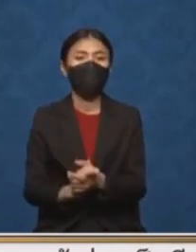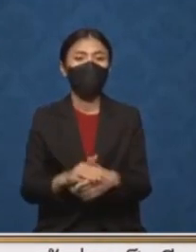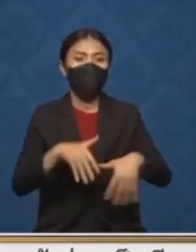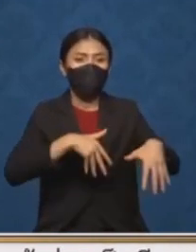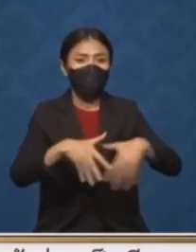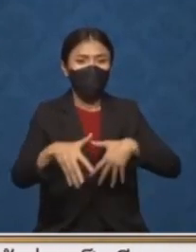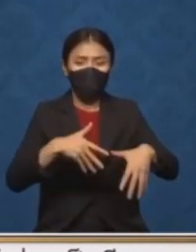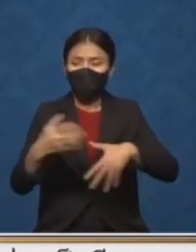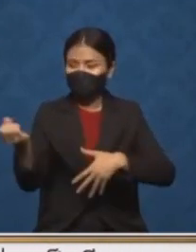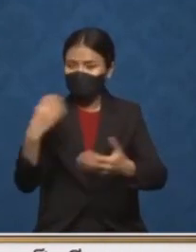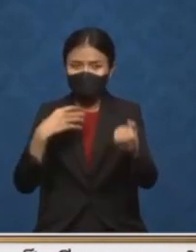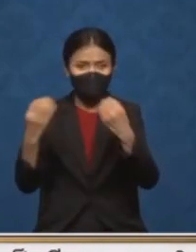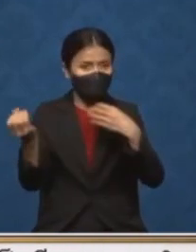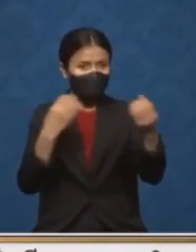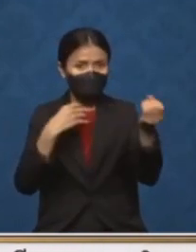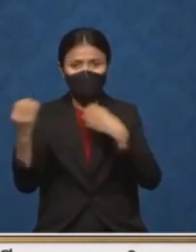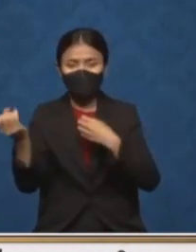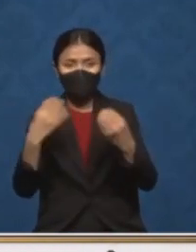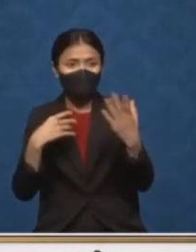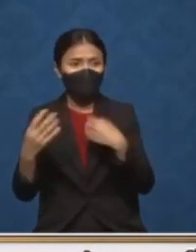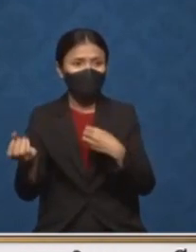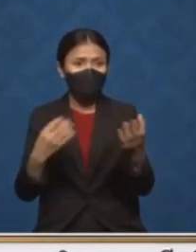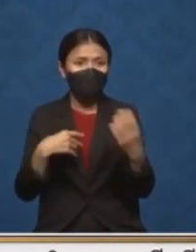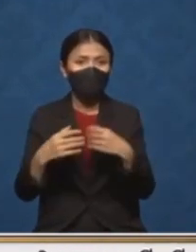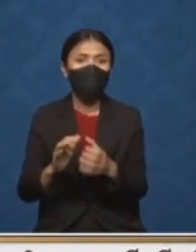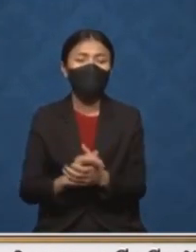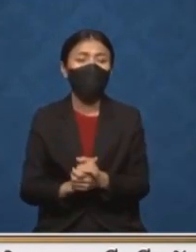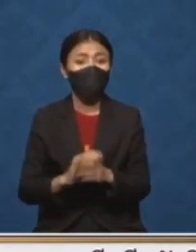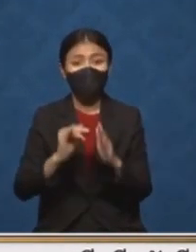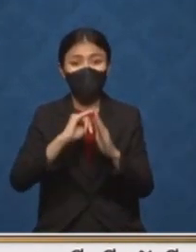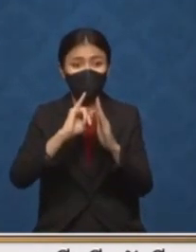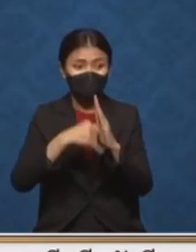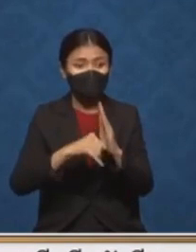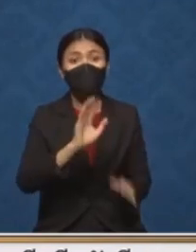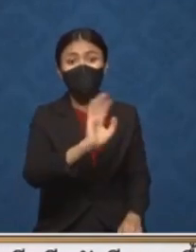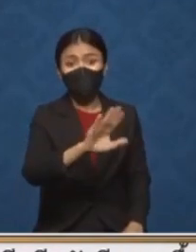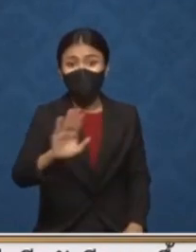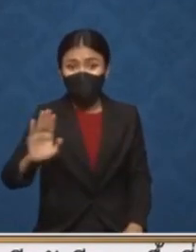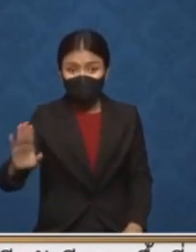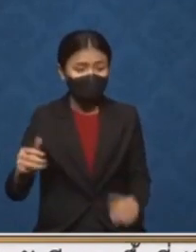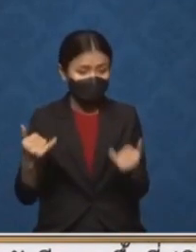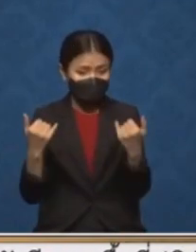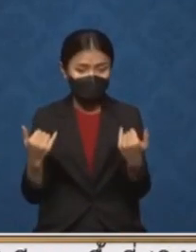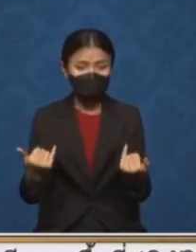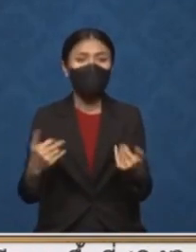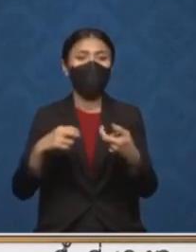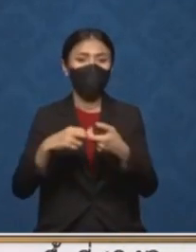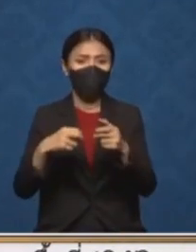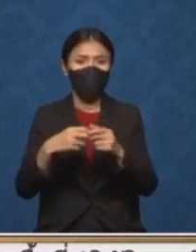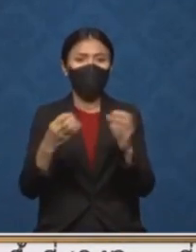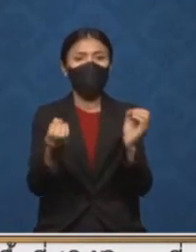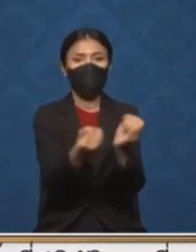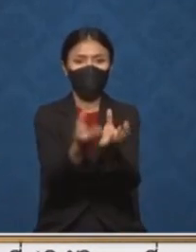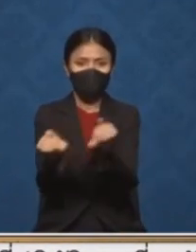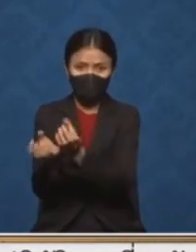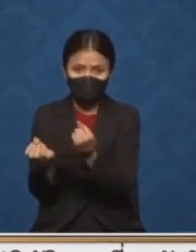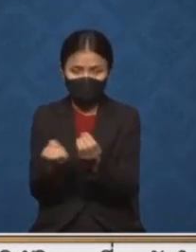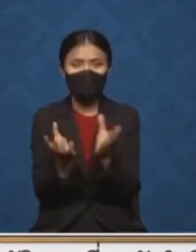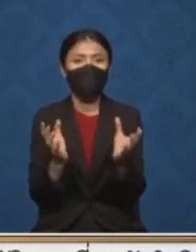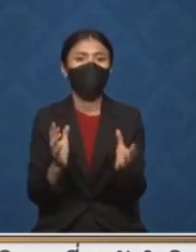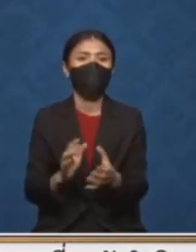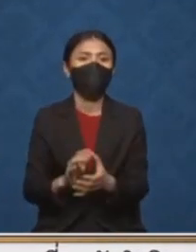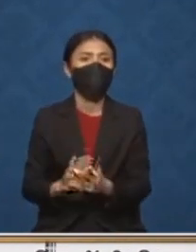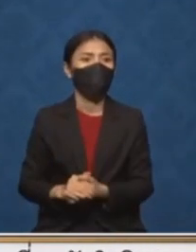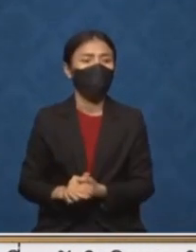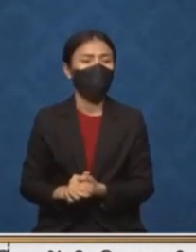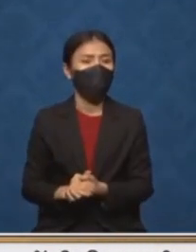จากพี่น้องประจาชนในพื้นที่ ได้รับความเดือดร้อนอย่างแสนสหัดเนื่องจ